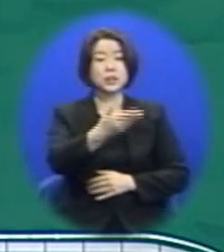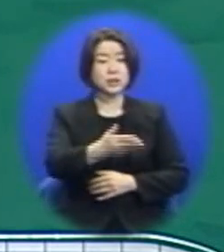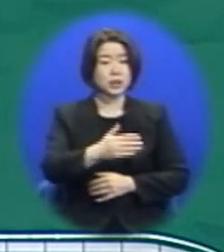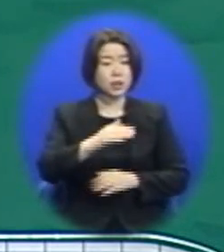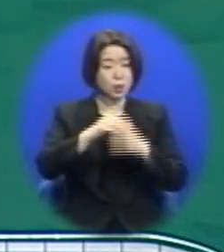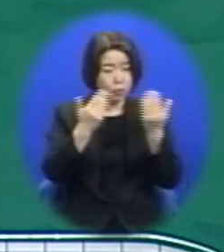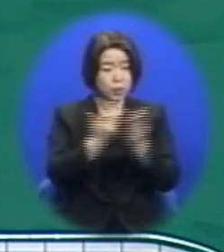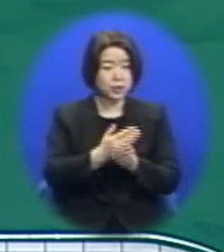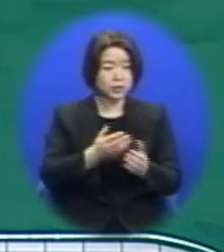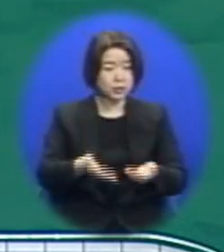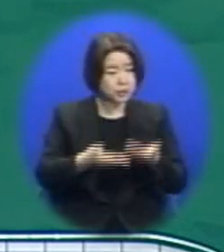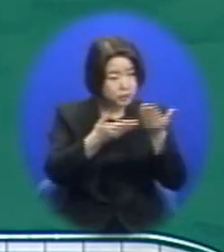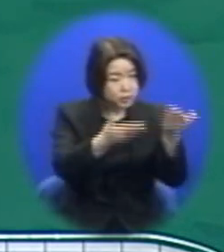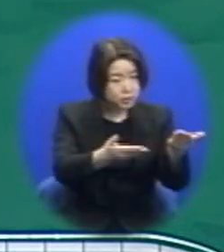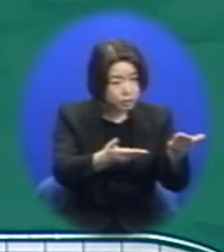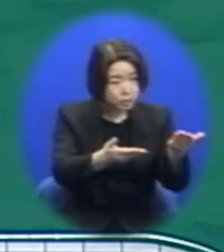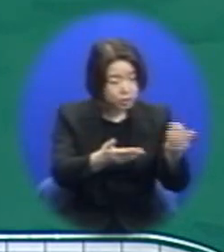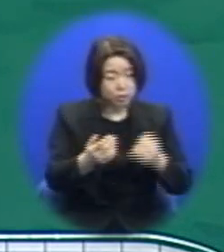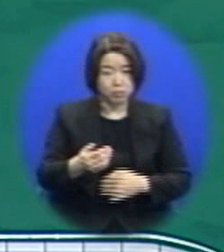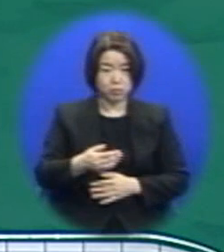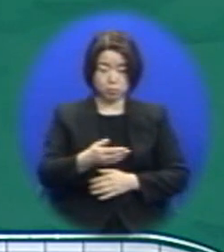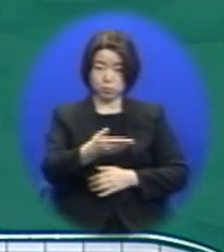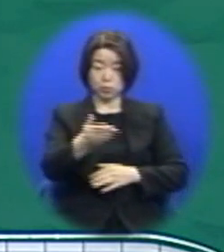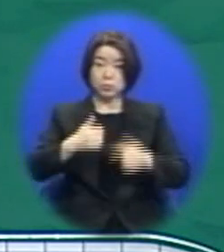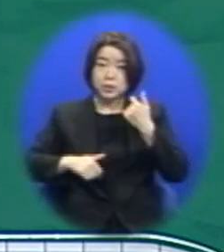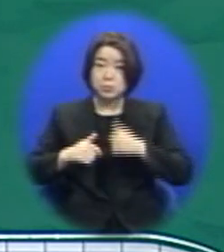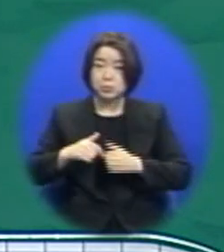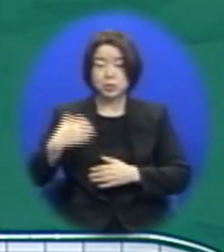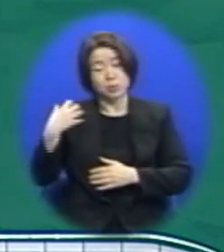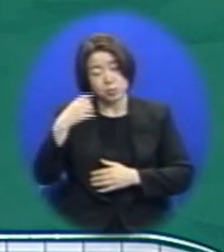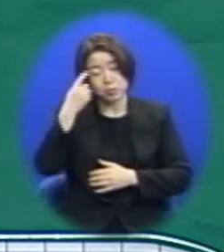완전히 바치겠습니다. 그러면 여러분 기쁘세요? 부담스러우세요?